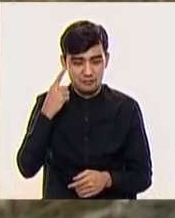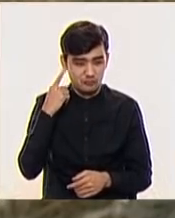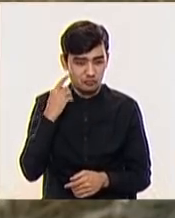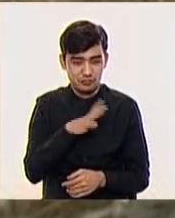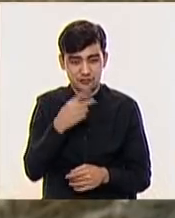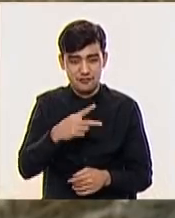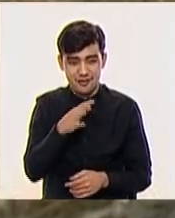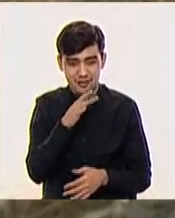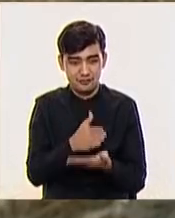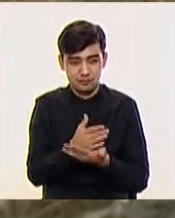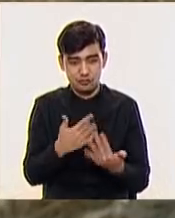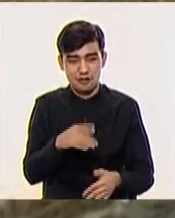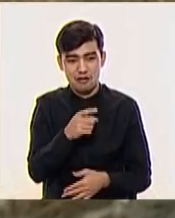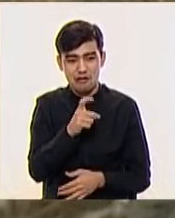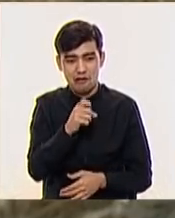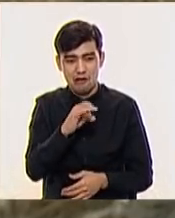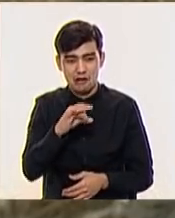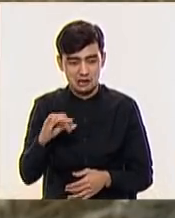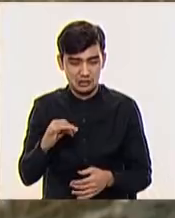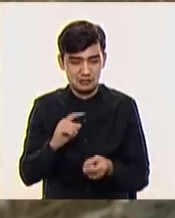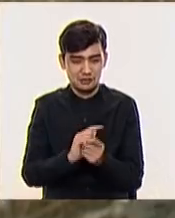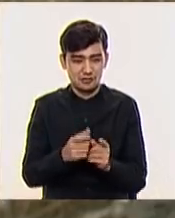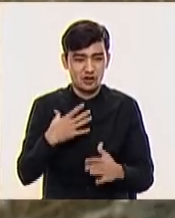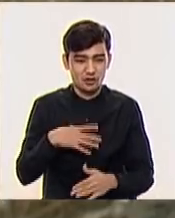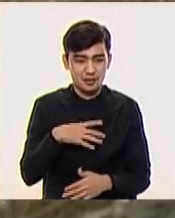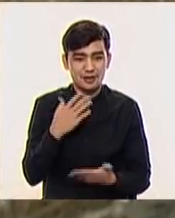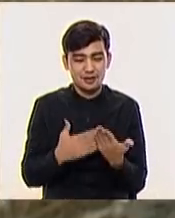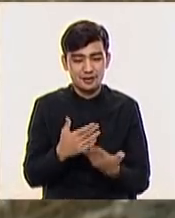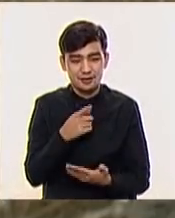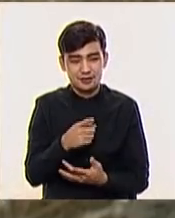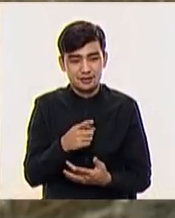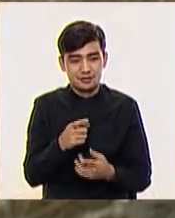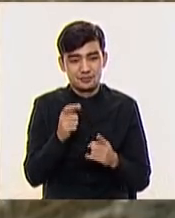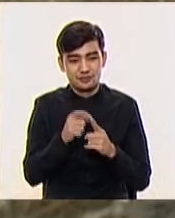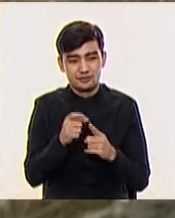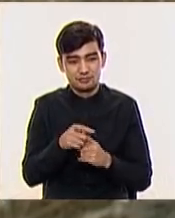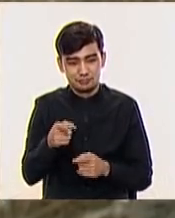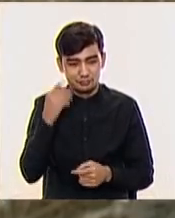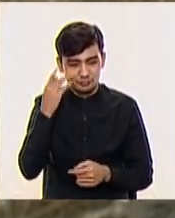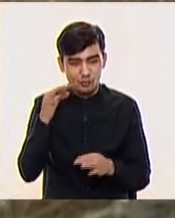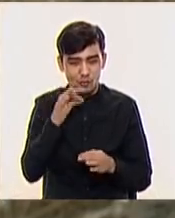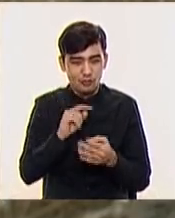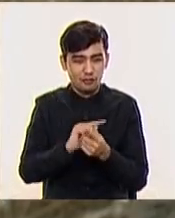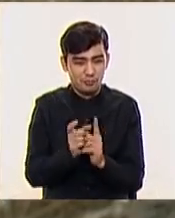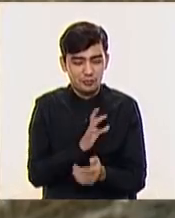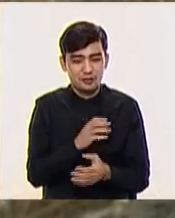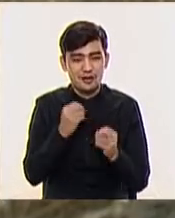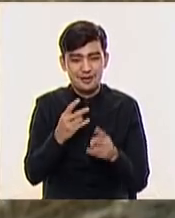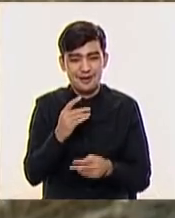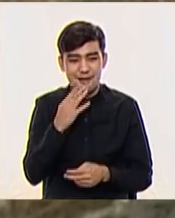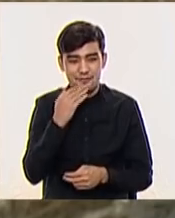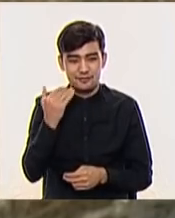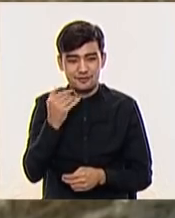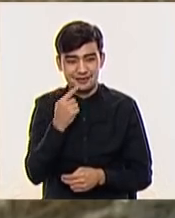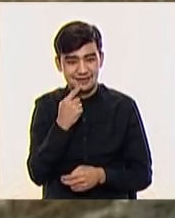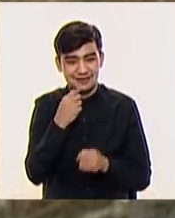Ол Гарри деп өзгертудің қажеті жоқ деп ойлаймын. Себебі егер сол жаңа комментаторлардың логикасына сүйенсек, онда ағылшын тілінде